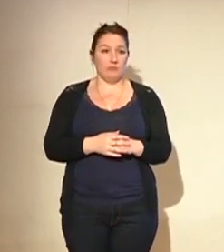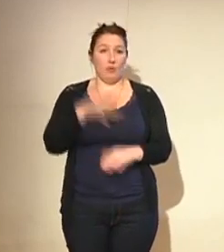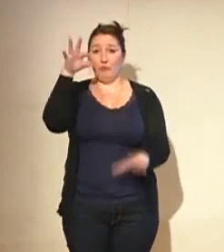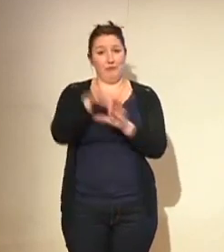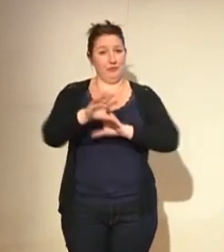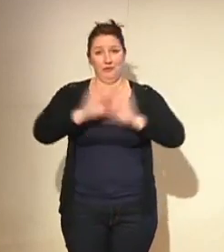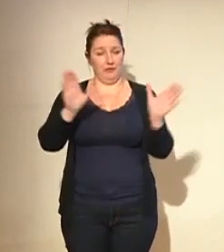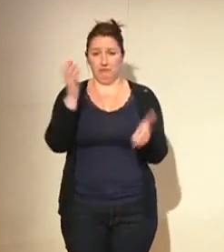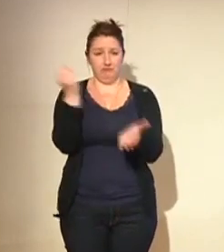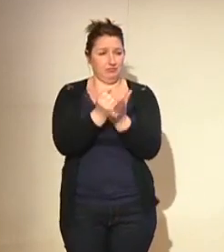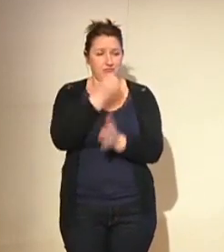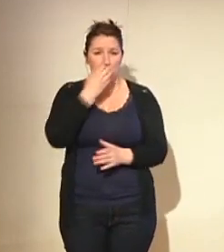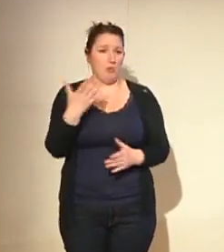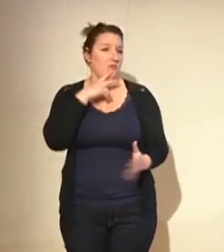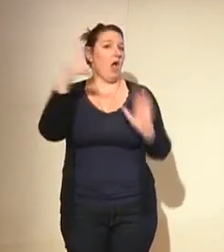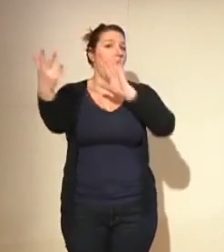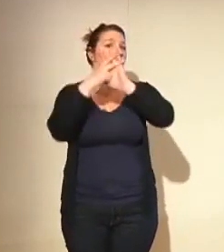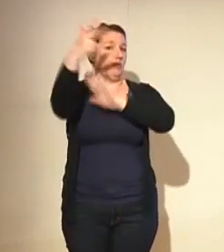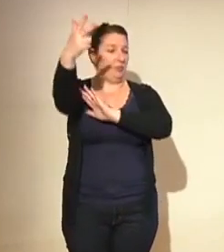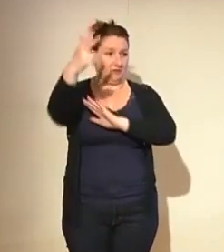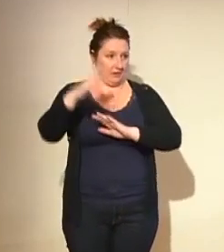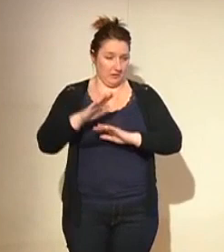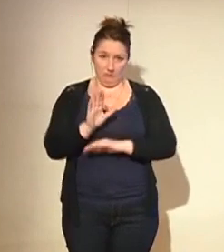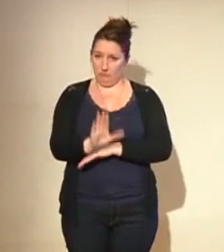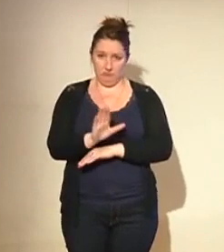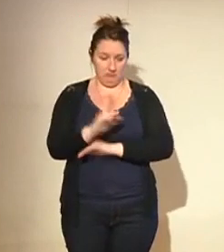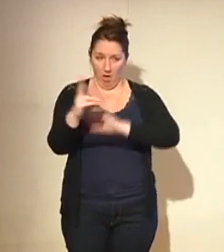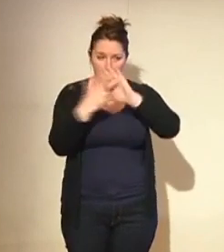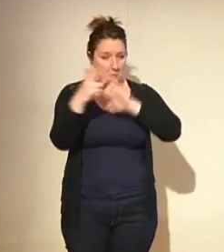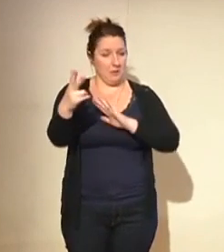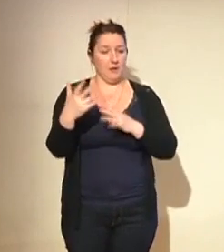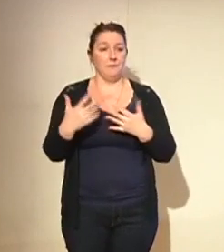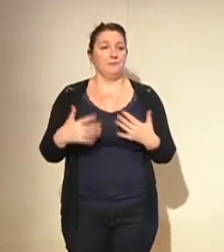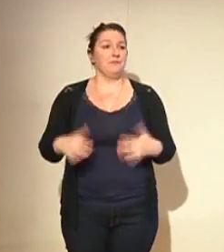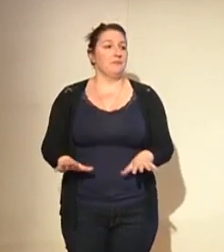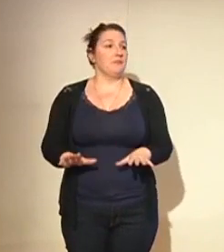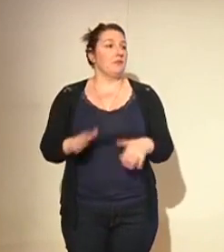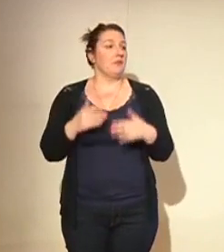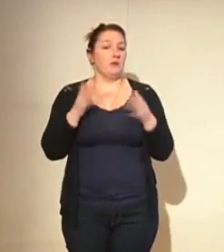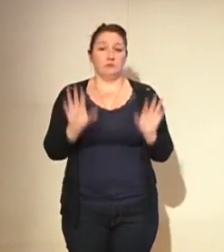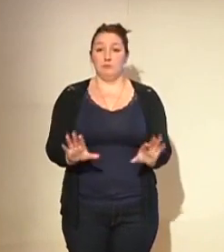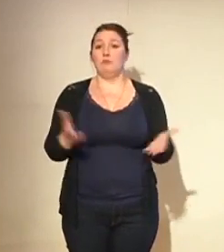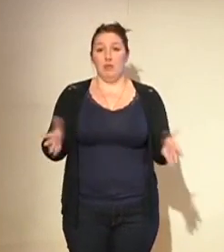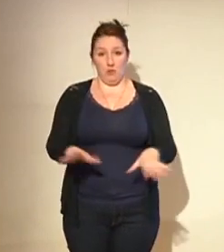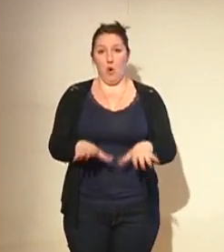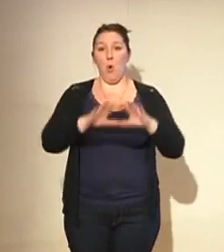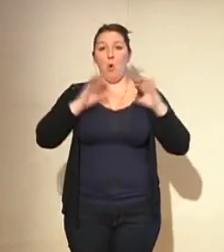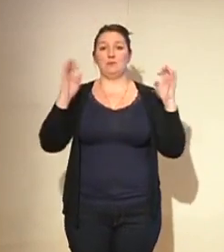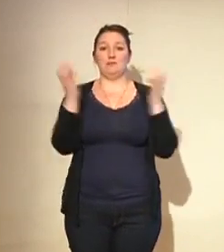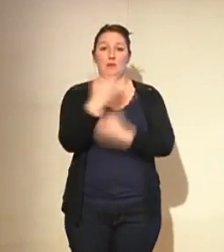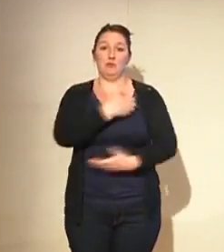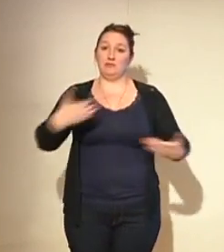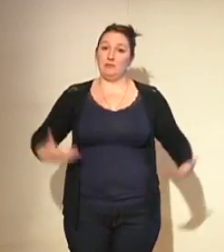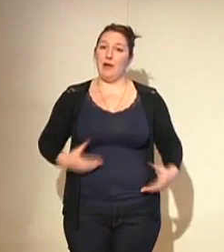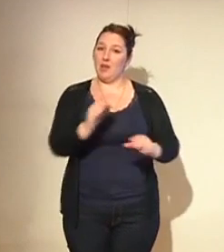à voté donc elle est adopté tel quelle et donc nous suspendons le conseil municipal pour la pause